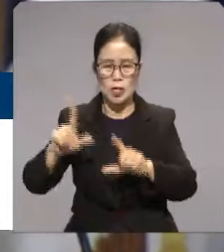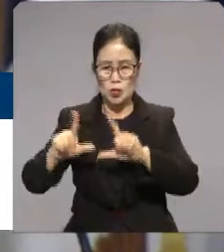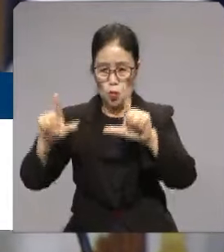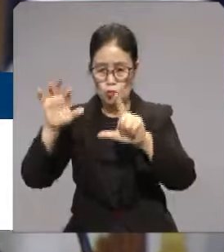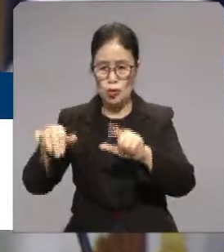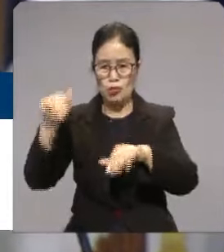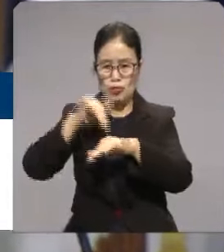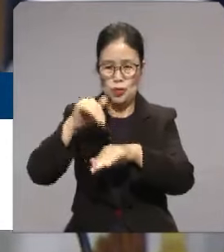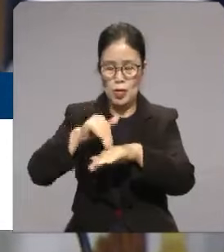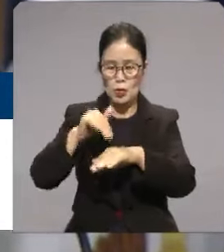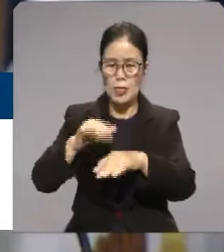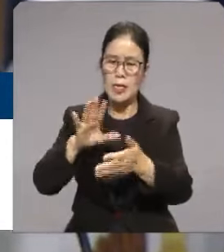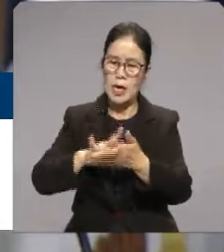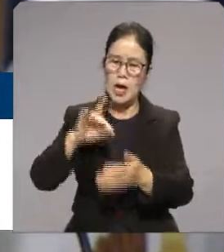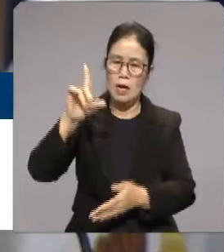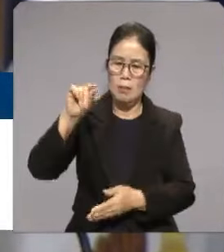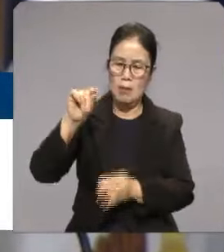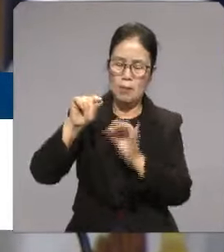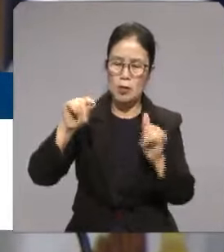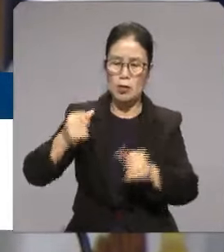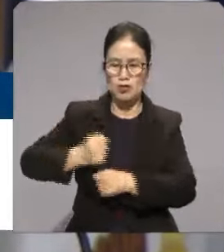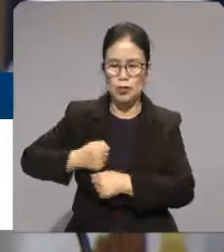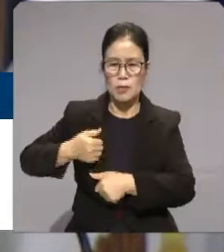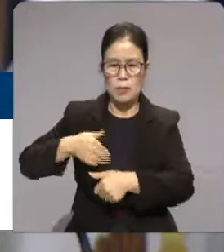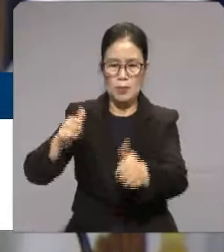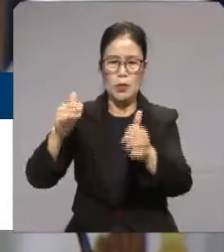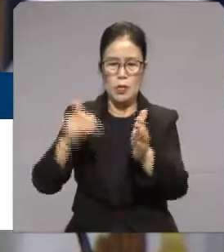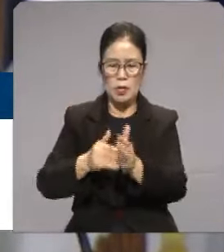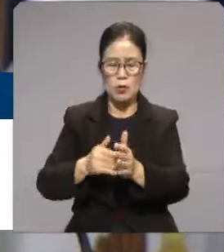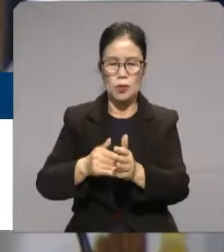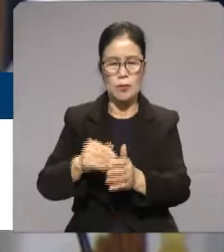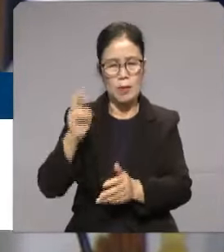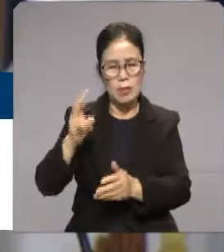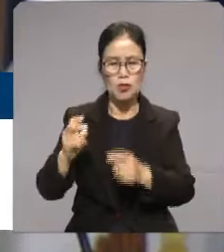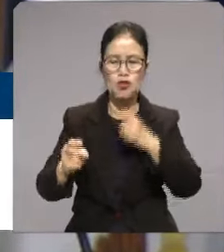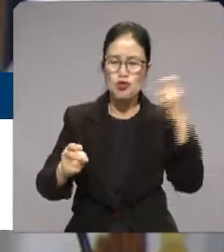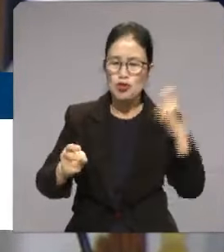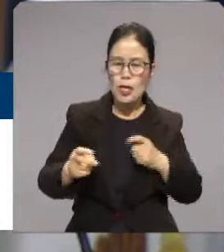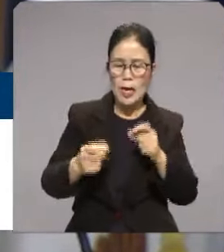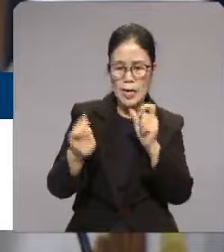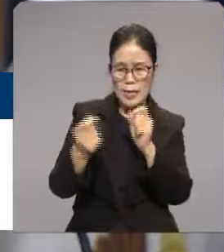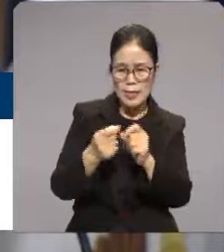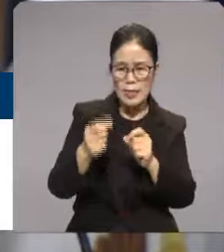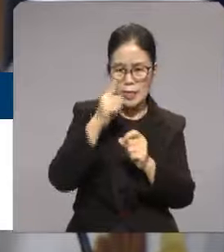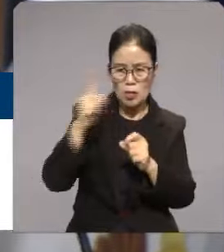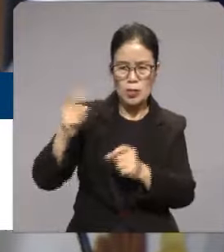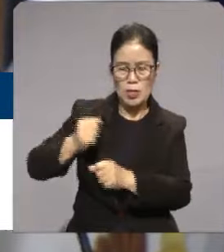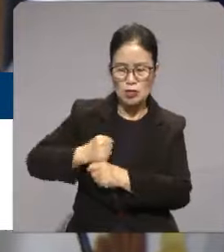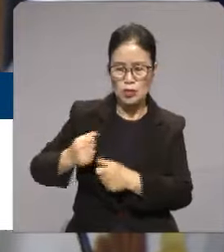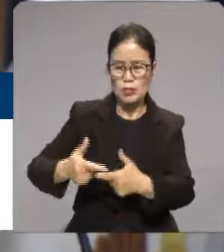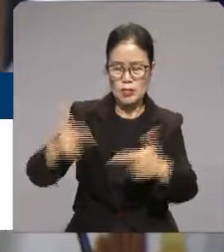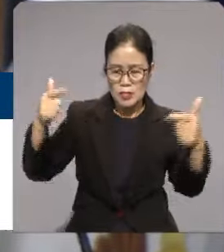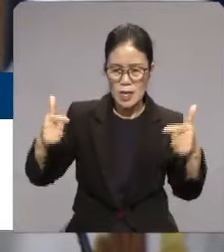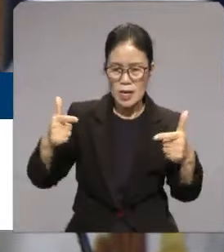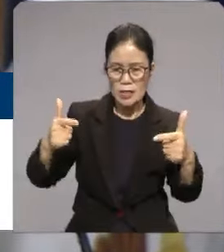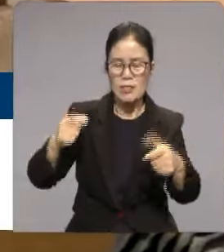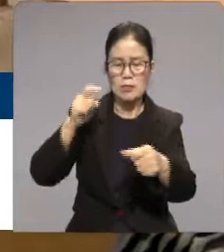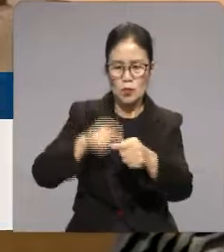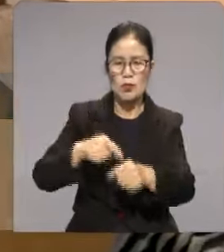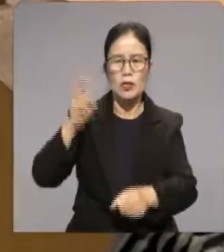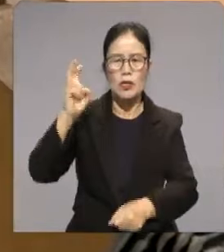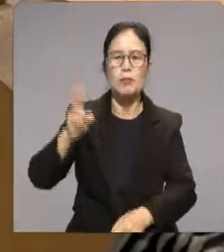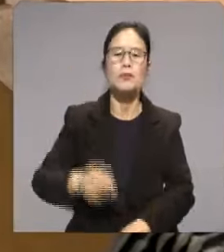has sent around 10,000 total soldiers to train in eastern Russia. That will probably augment Russian forces near